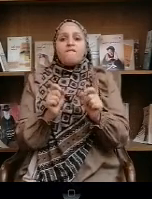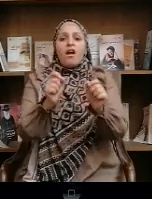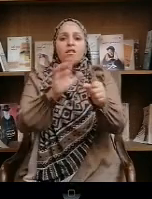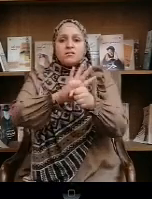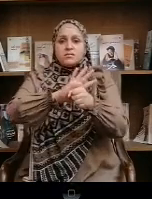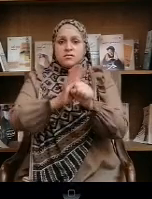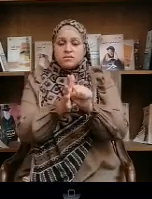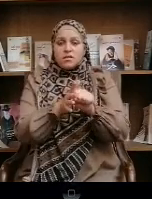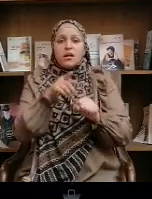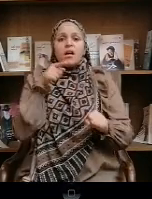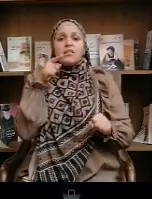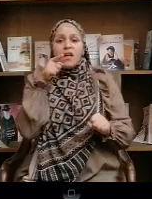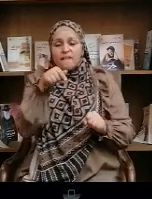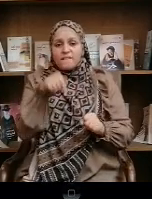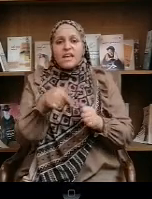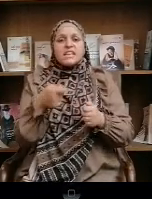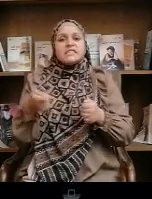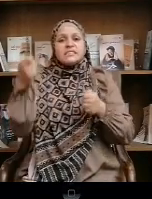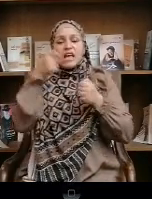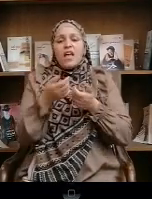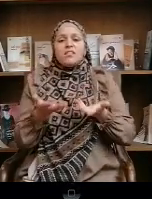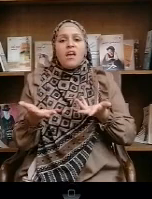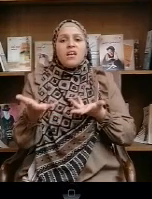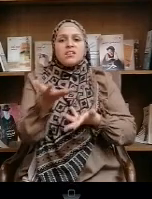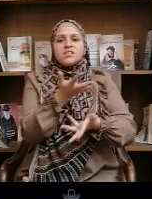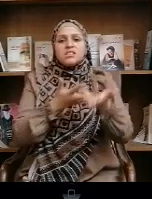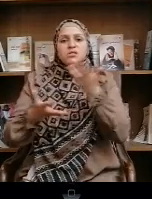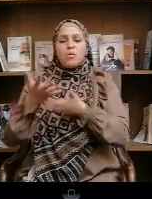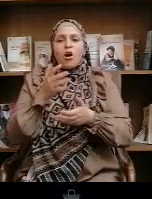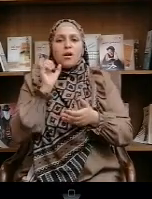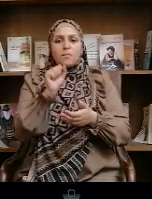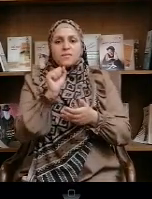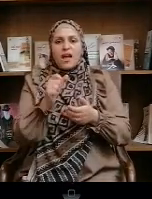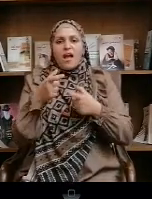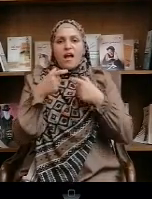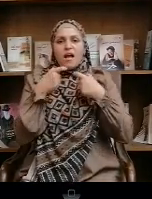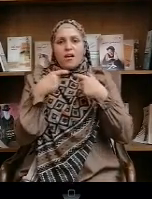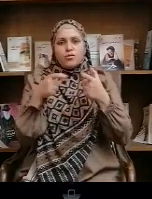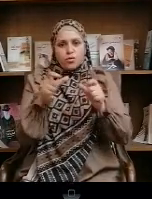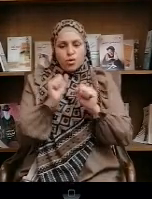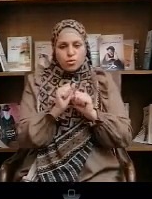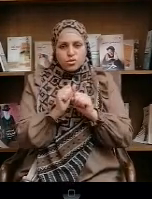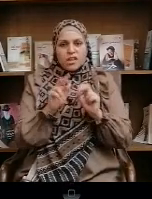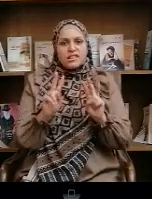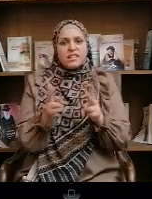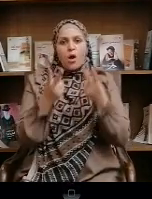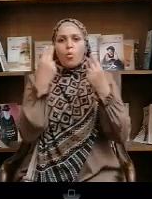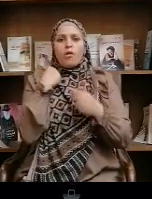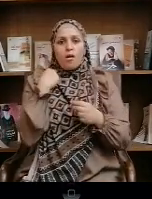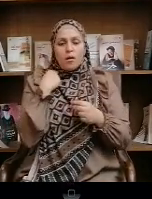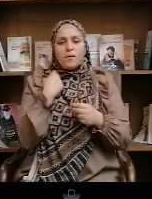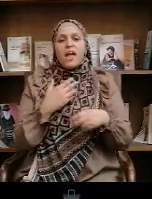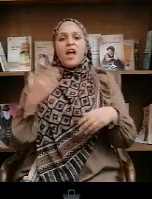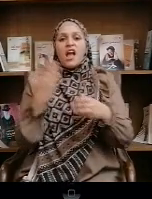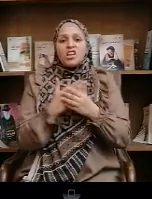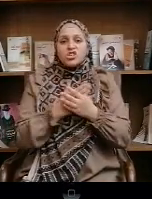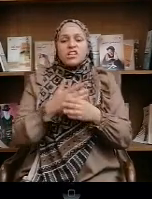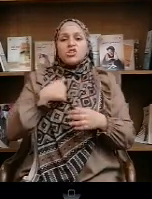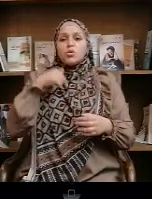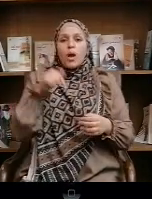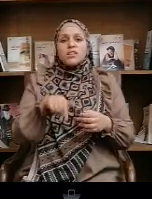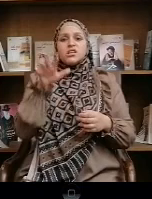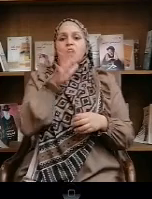ترتب عليها زياده الاستثمار في القطاع الرقمي او التحول الرقمي كل ده بيقول ان الدول